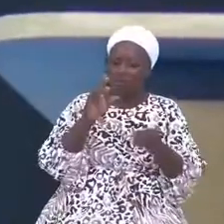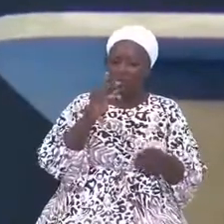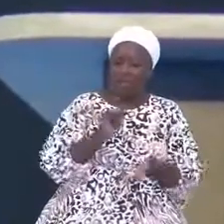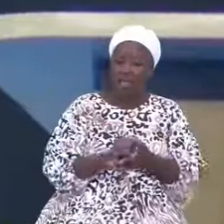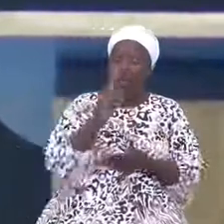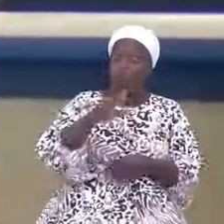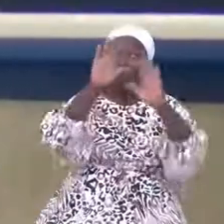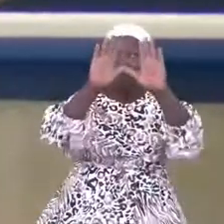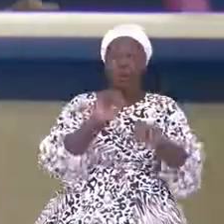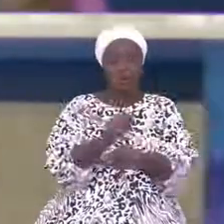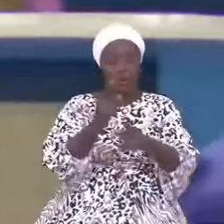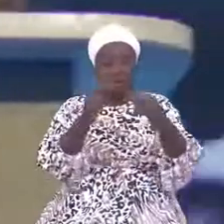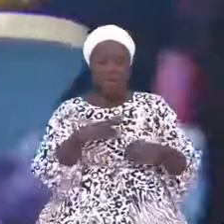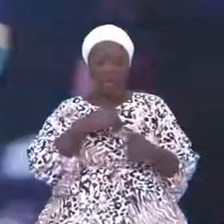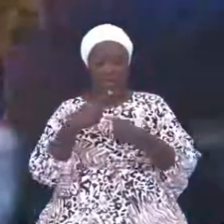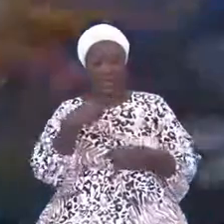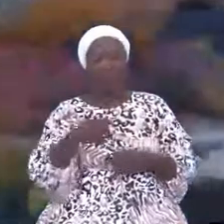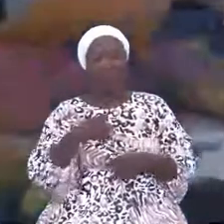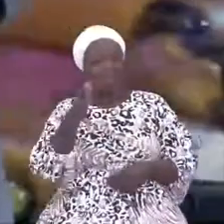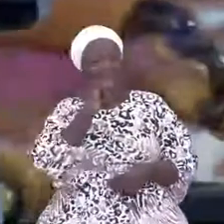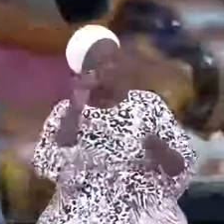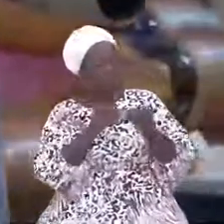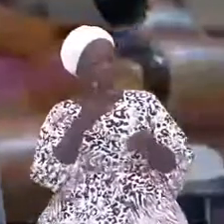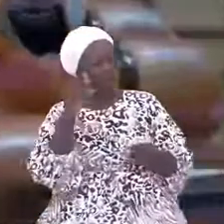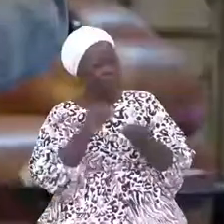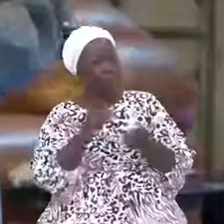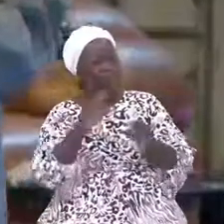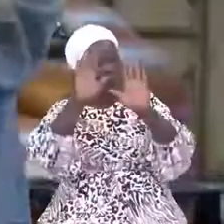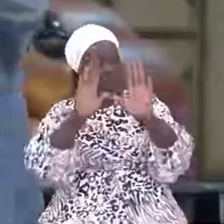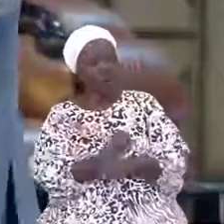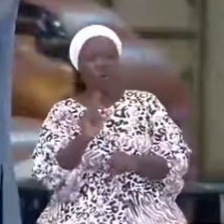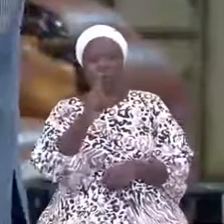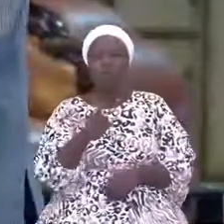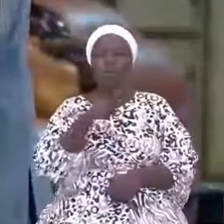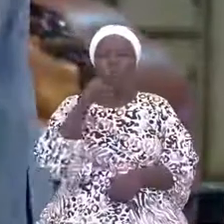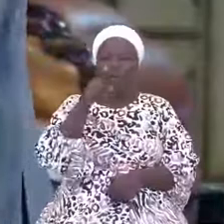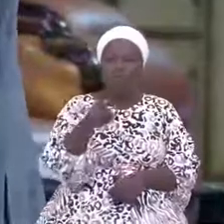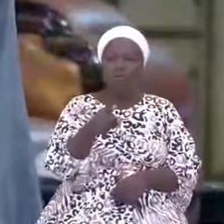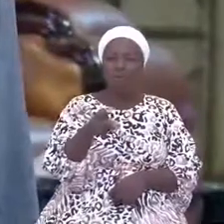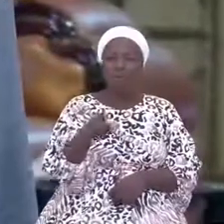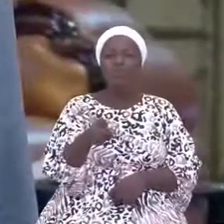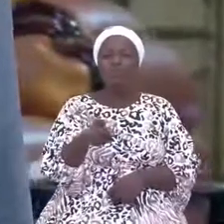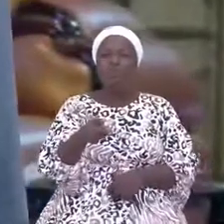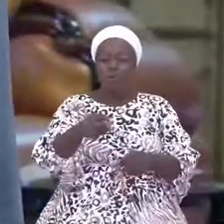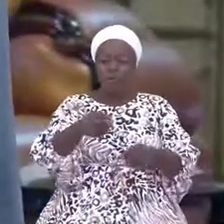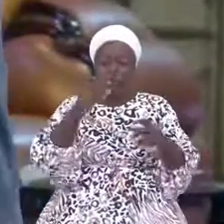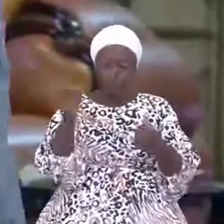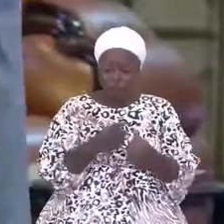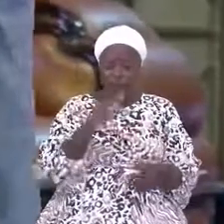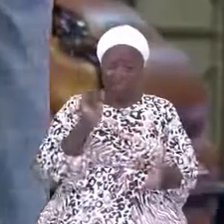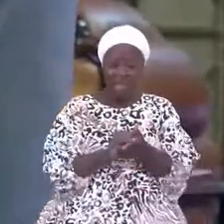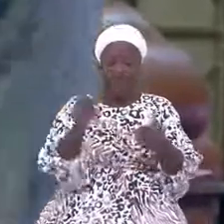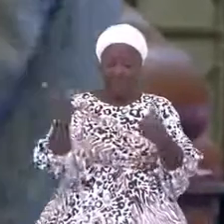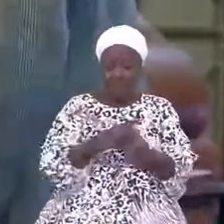Il y a encore beaucoup plus. Un seul miracle est venu et ils ont dit, il y a encore beaucoup plus. Il y a plus de miracles